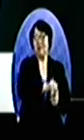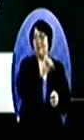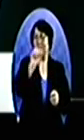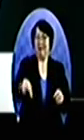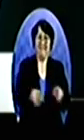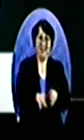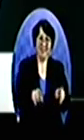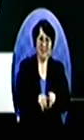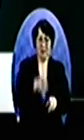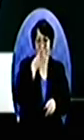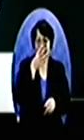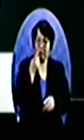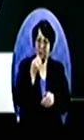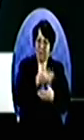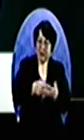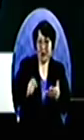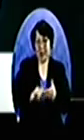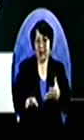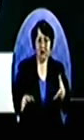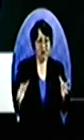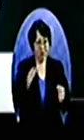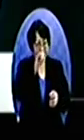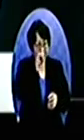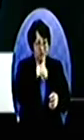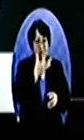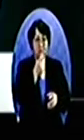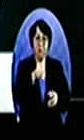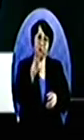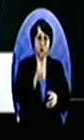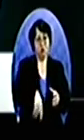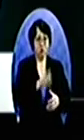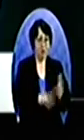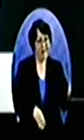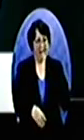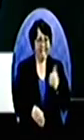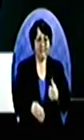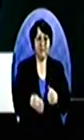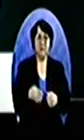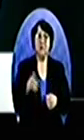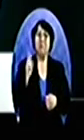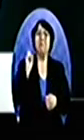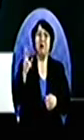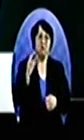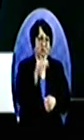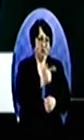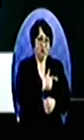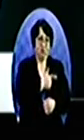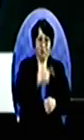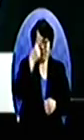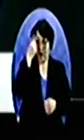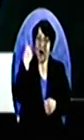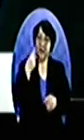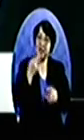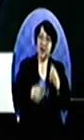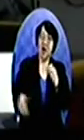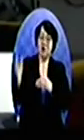улсын арбитрийн шүүх нийт 51 сая долларыг төл гэдэг шийдвэрийг 2016 онд гаргасан. Монголын тал Английн дээд шүүхэд давж залтахаар хандсан.